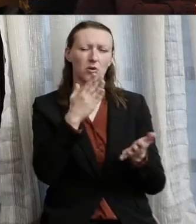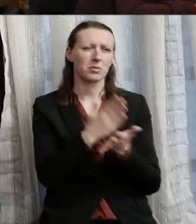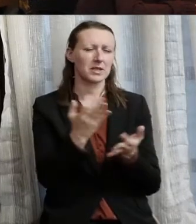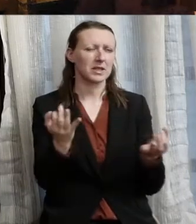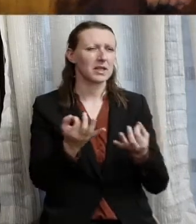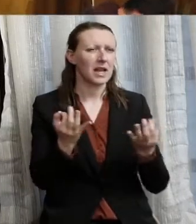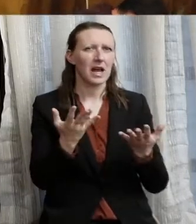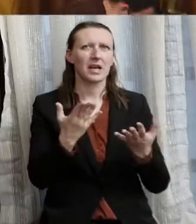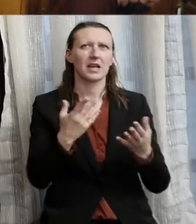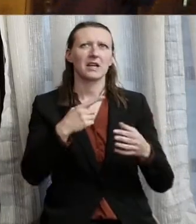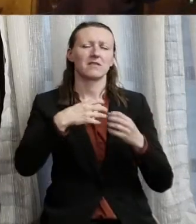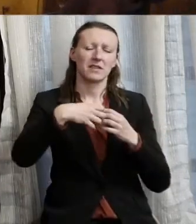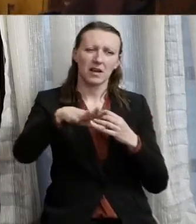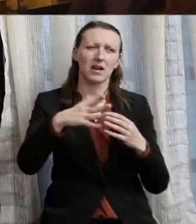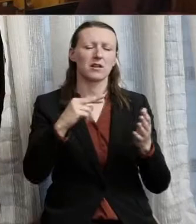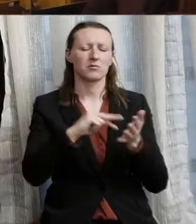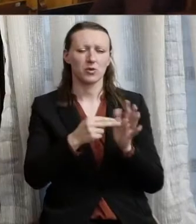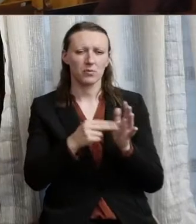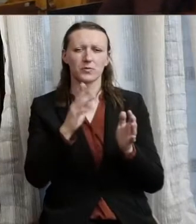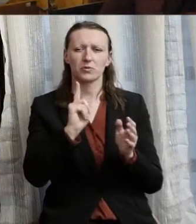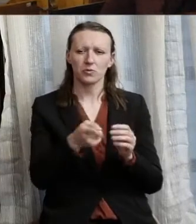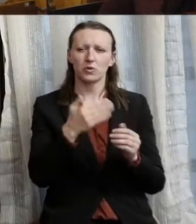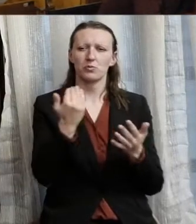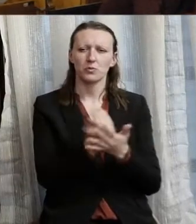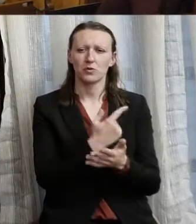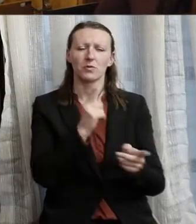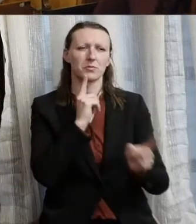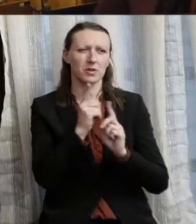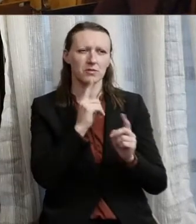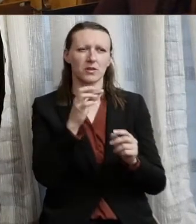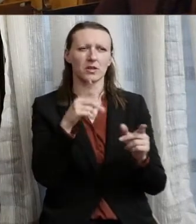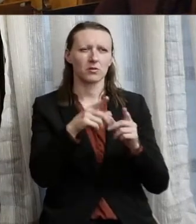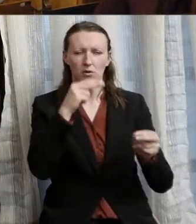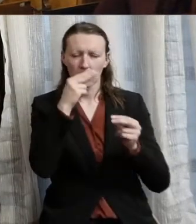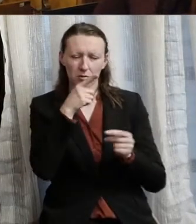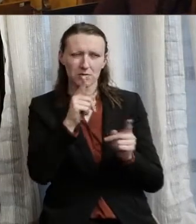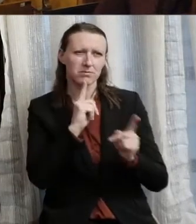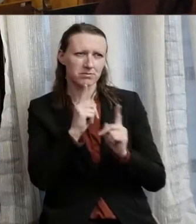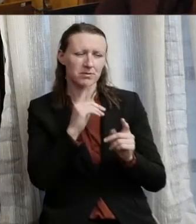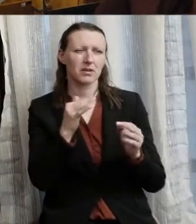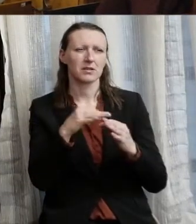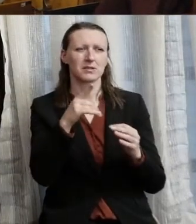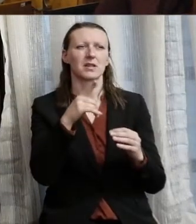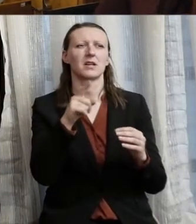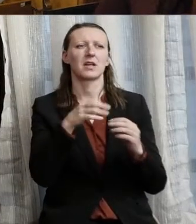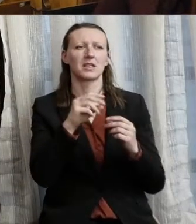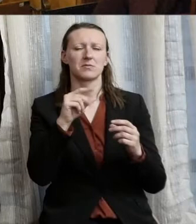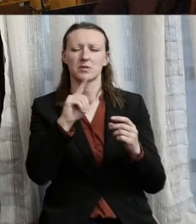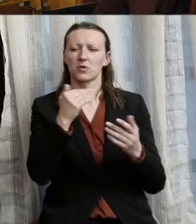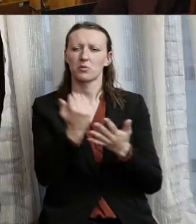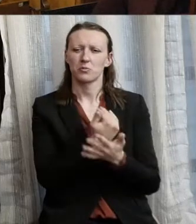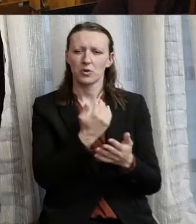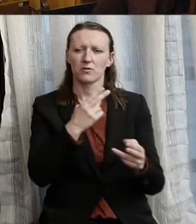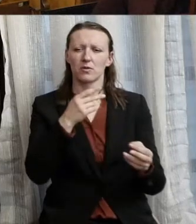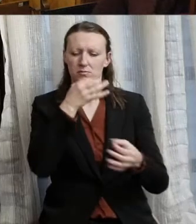uzrokovati nekakve dugoročne posljedice u smislu da ćemo morati ponovno pregovarati s Europskom komisijom, sa Jaspersom, da li će se morati